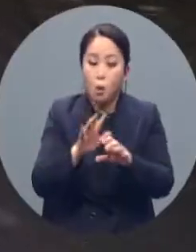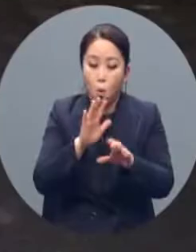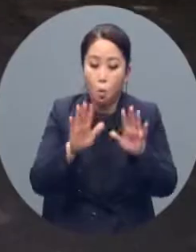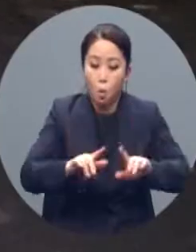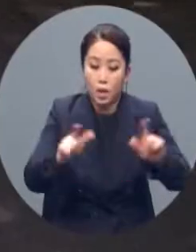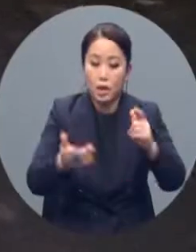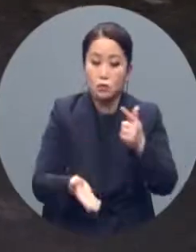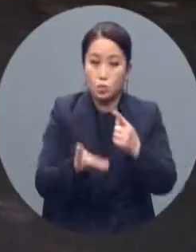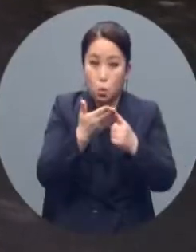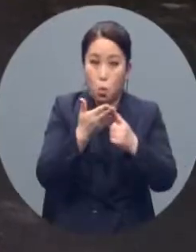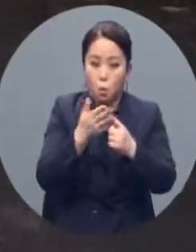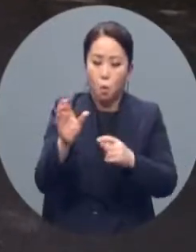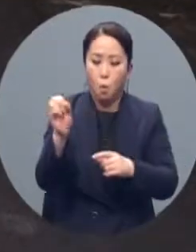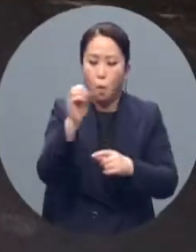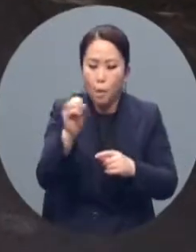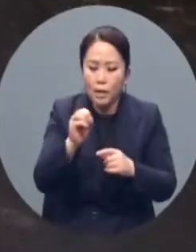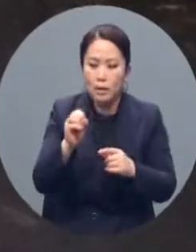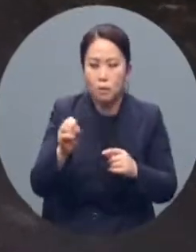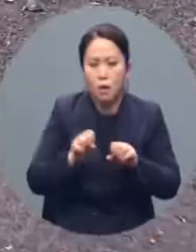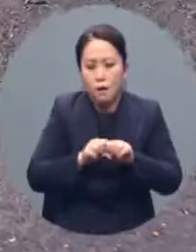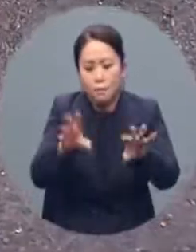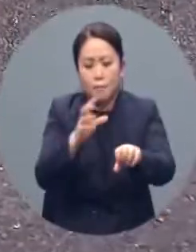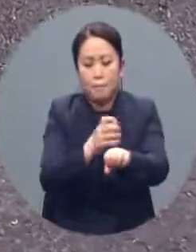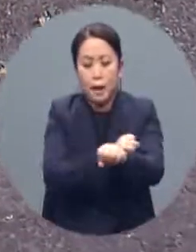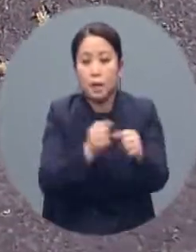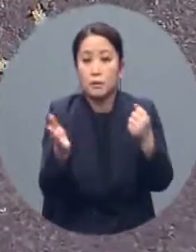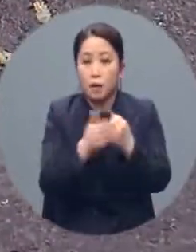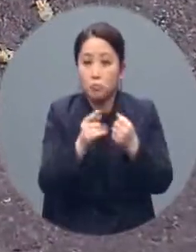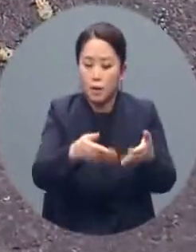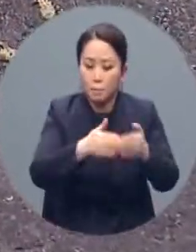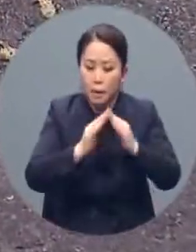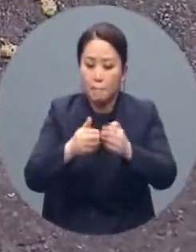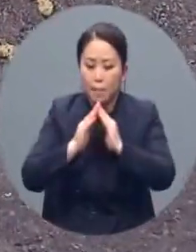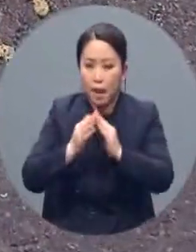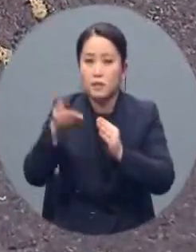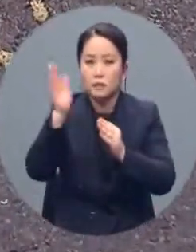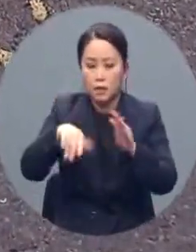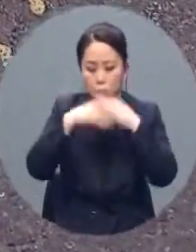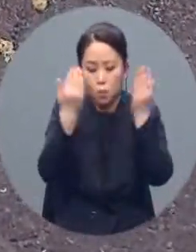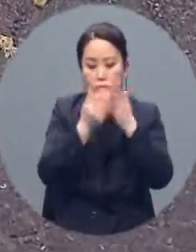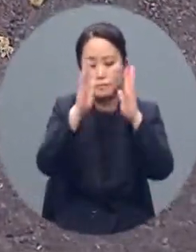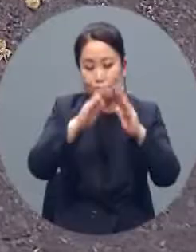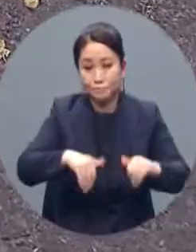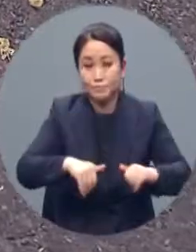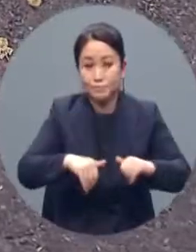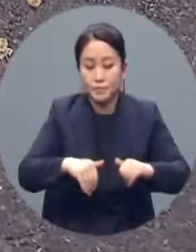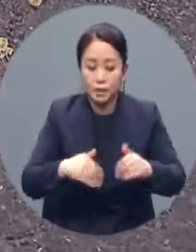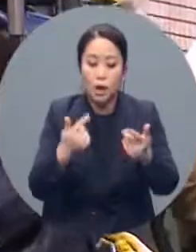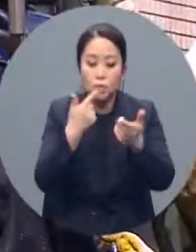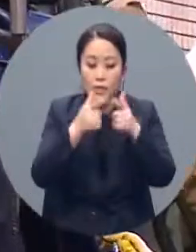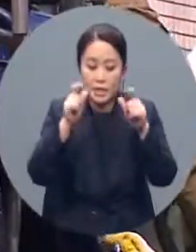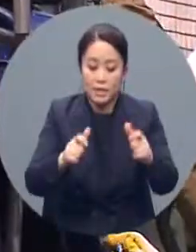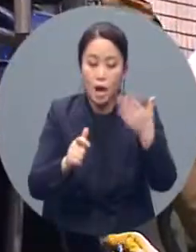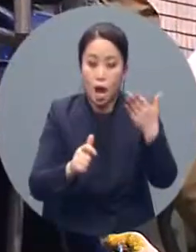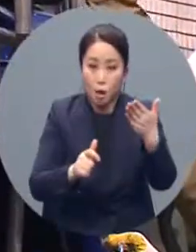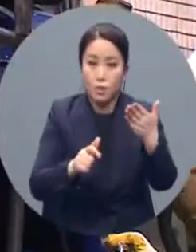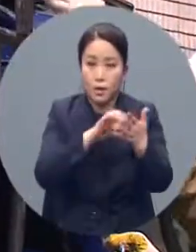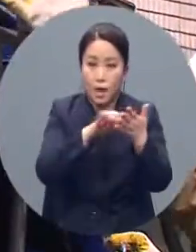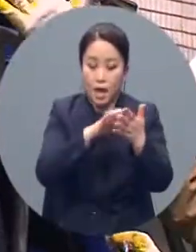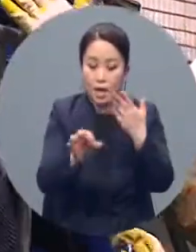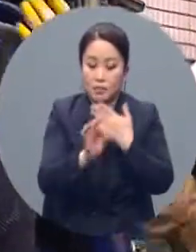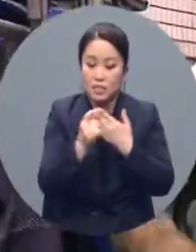확산으로 증설됐던 임시선별검사소가 철거되기 시작했습니다. 부산 지역 9개 임시선별검사소